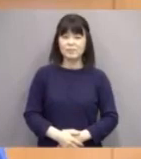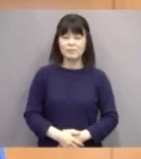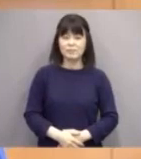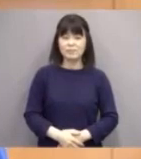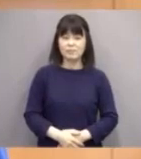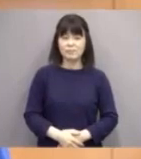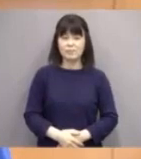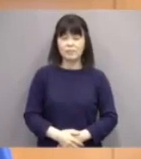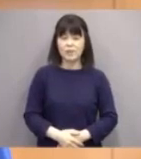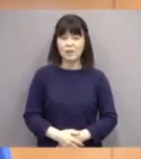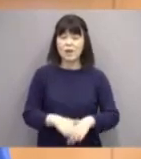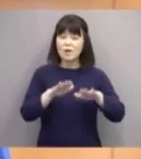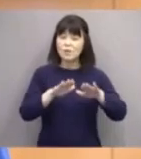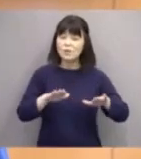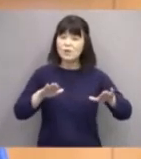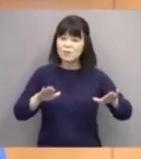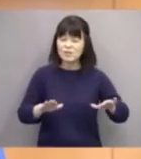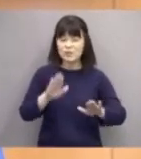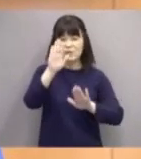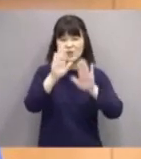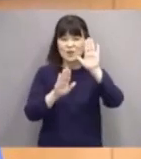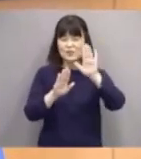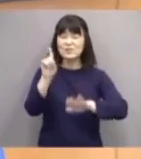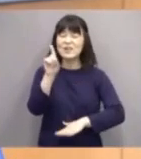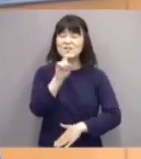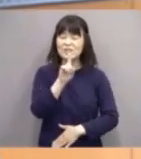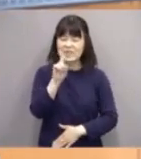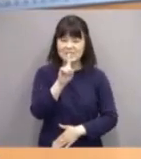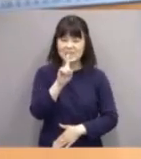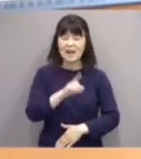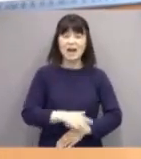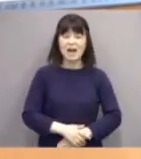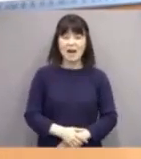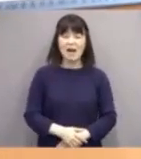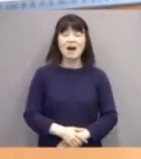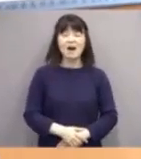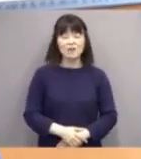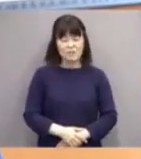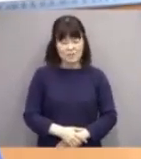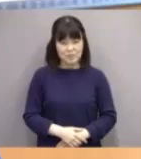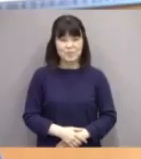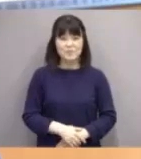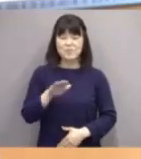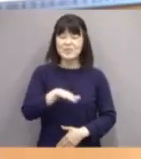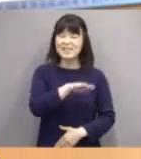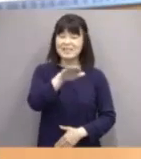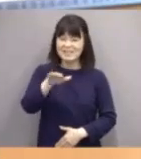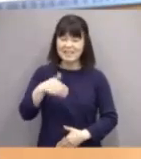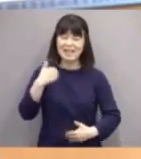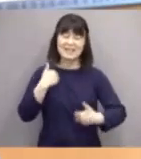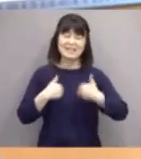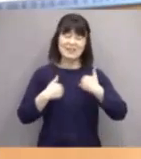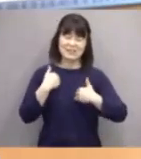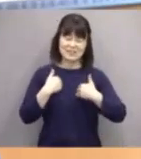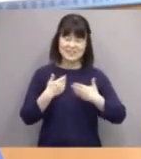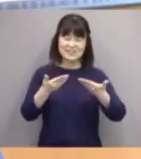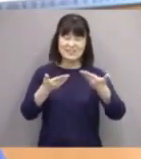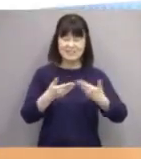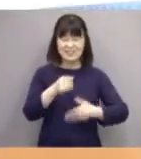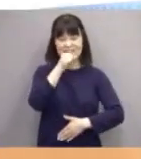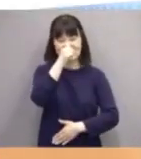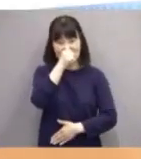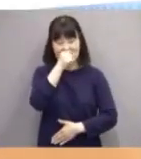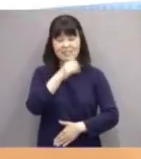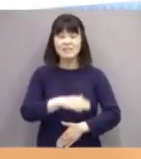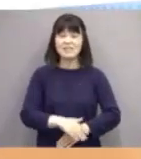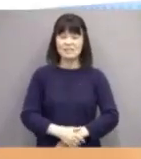今日はあの子どもたちの反応はいかがでしたか。いや、 あの思った以上に実験を楽しんでくれたようで良かったです。